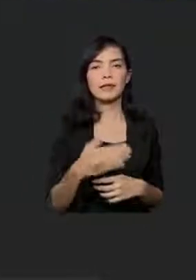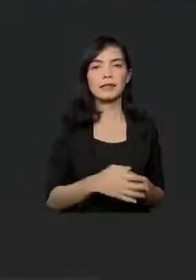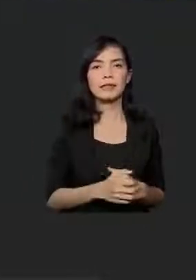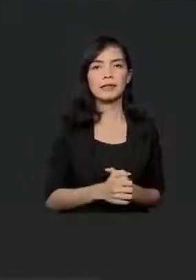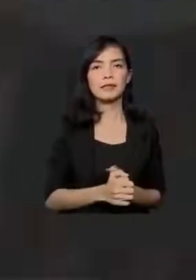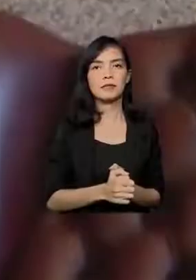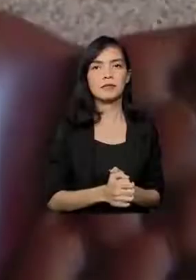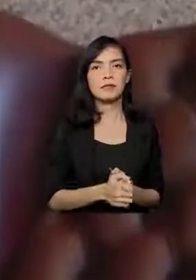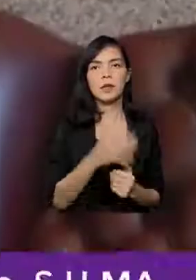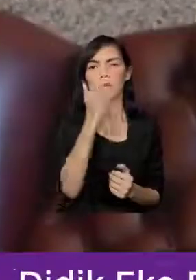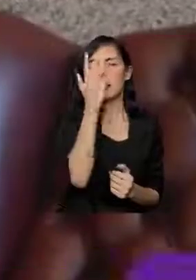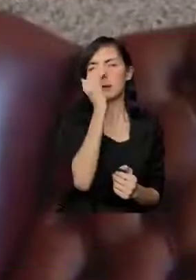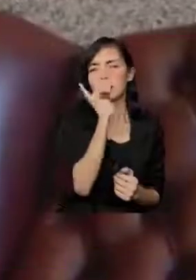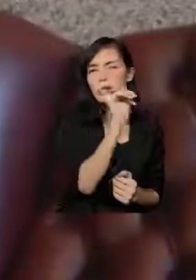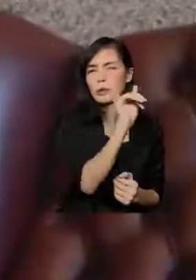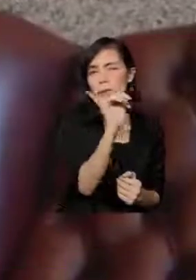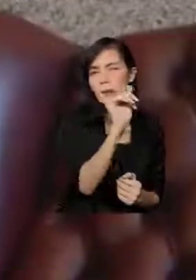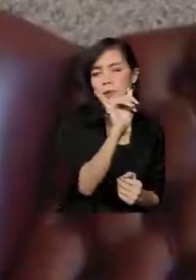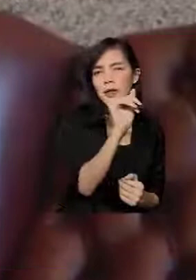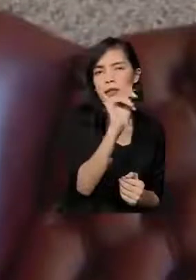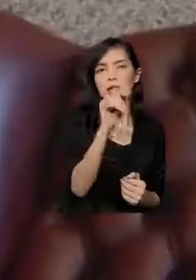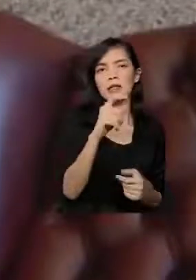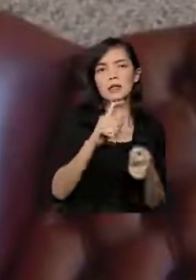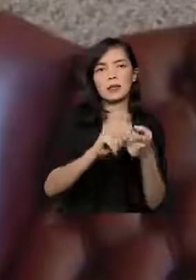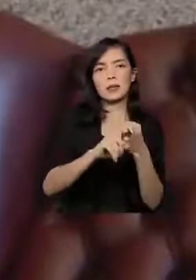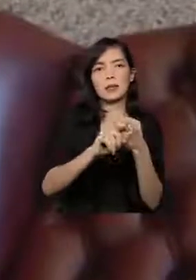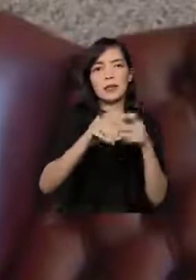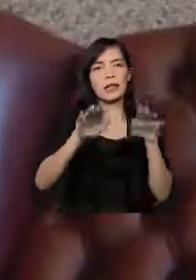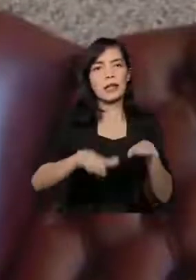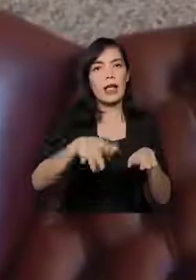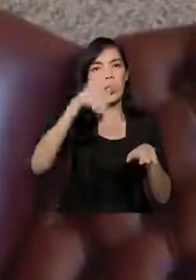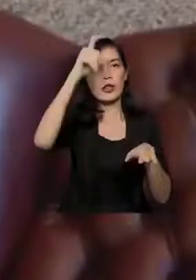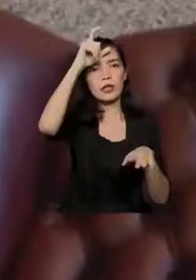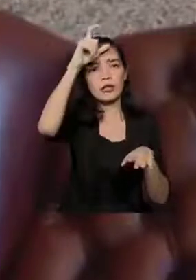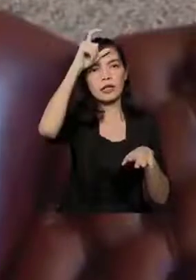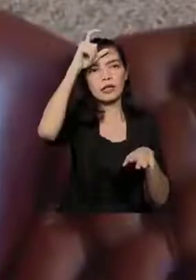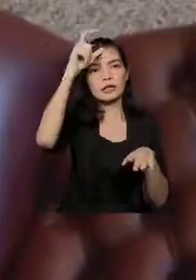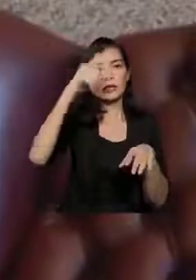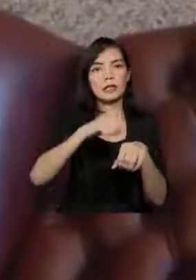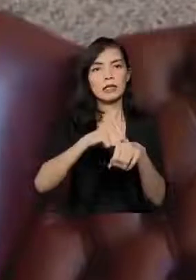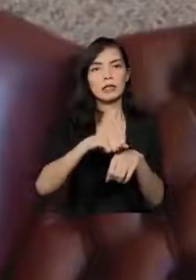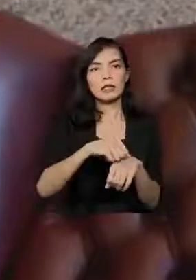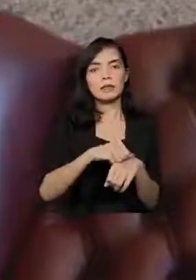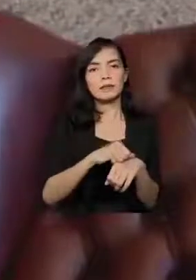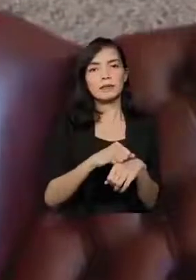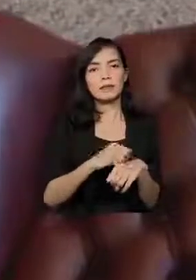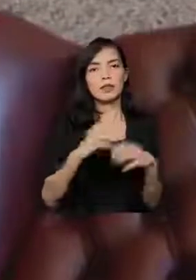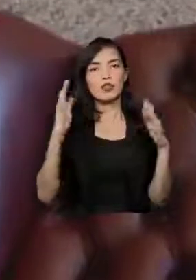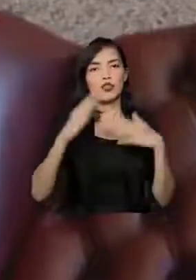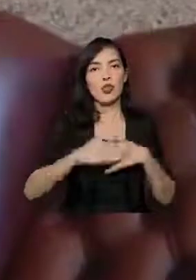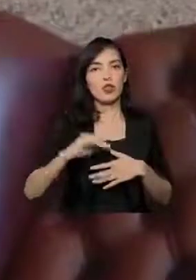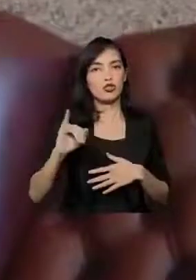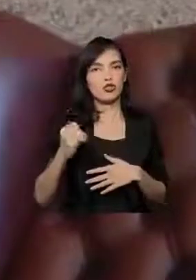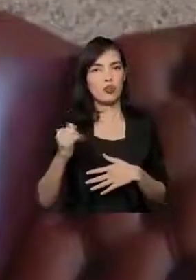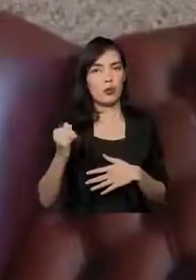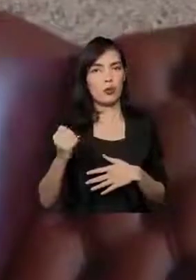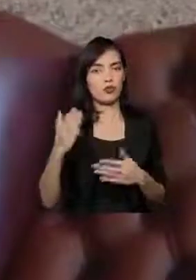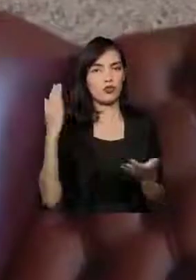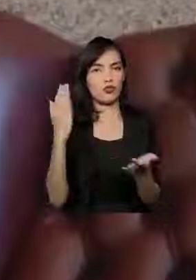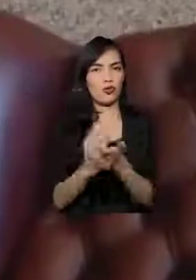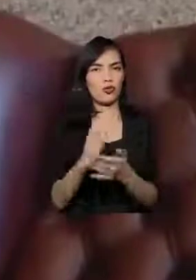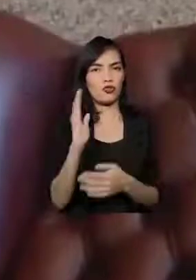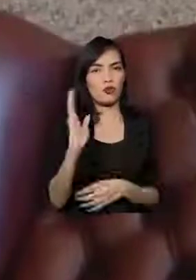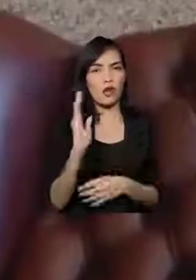sama atau mirip mirip dengan kawan-kawan yang ada di Turki Jadi ibadah Jumat itu sudah dihentikan